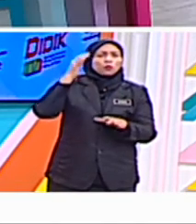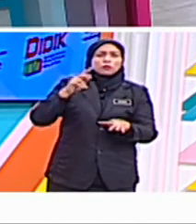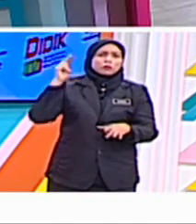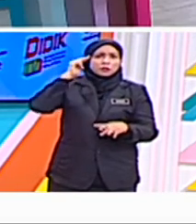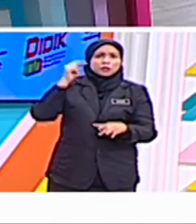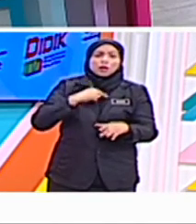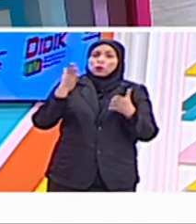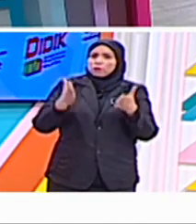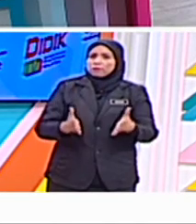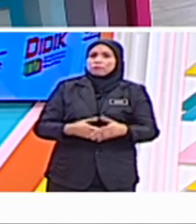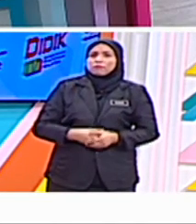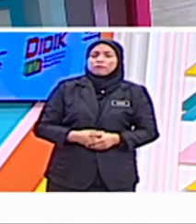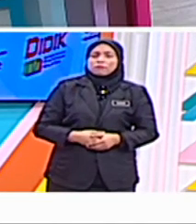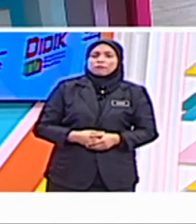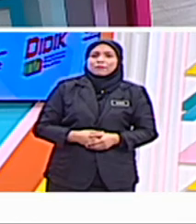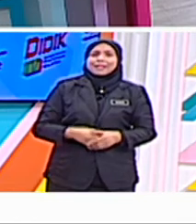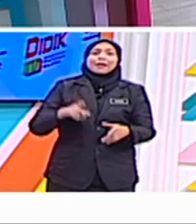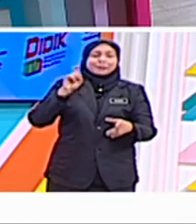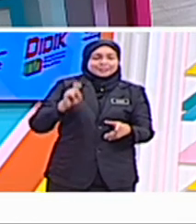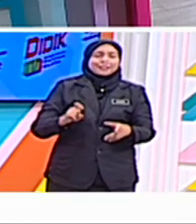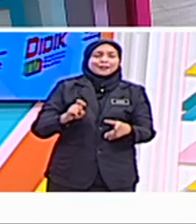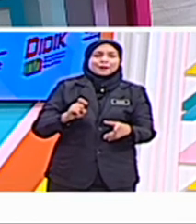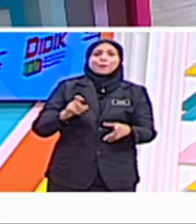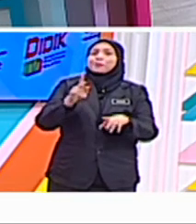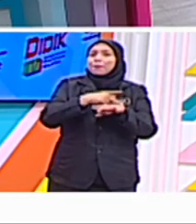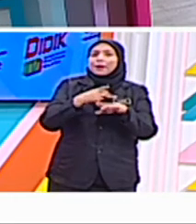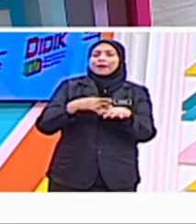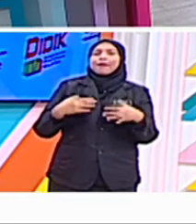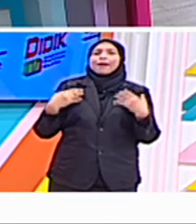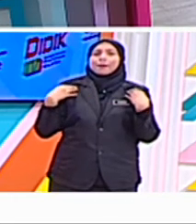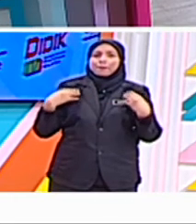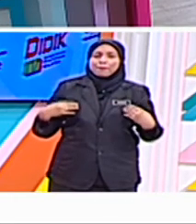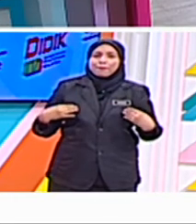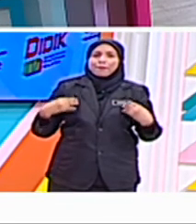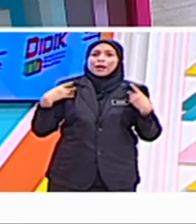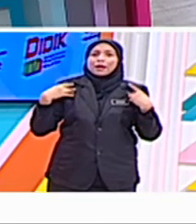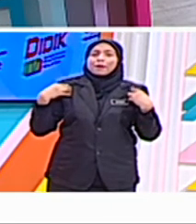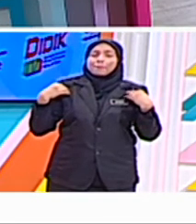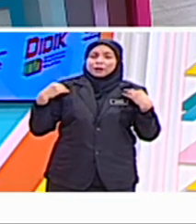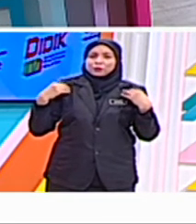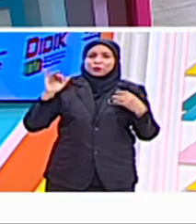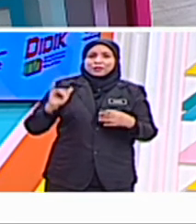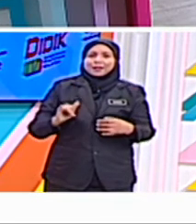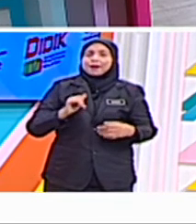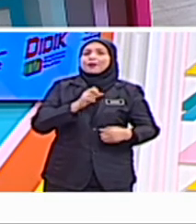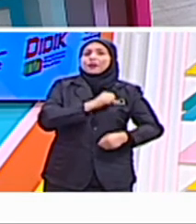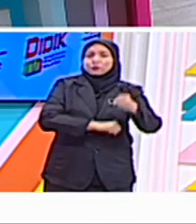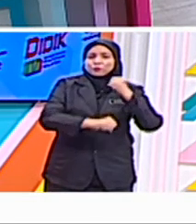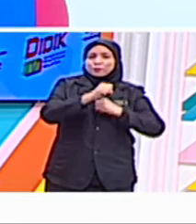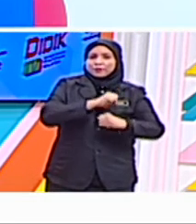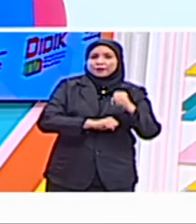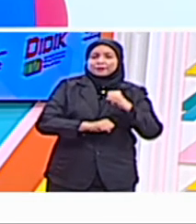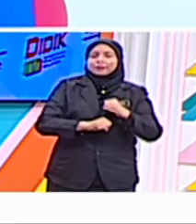Seterusnya, berpakaian sopan, okey. Berpakaian selalunya kita nak berfashion cantik-cantik kan, boleh pakai fashion cantik-cantik, lawa tak